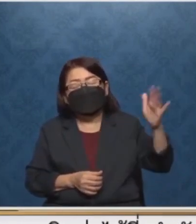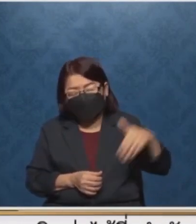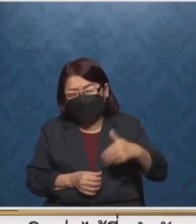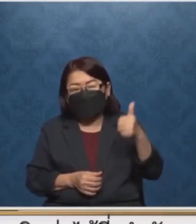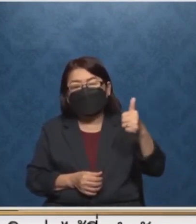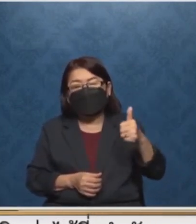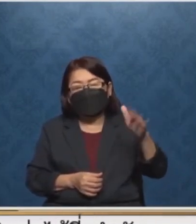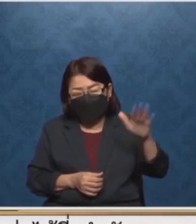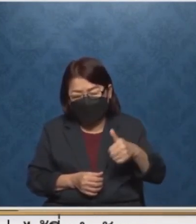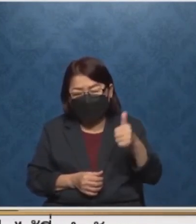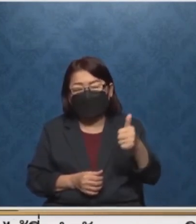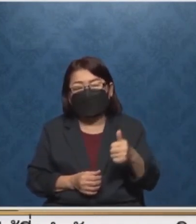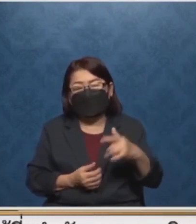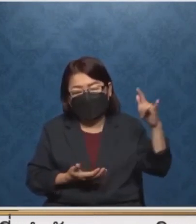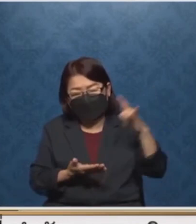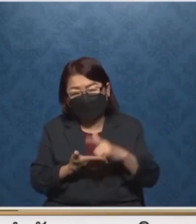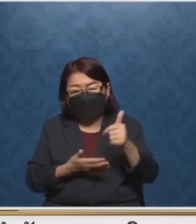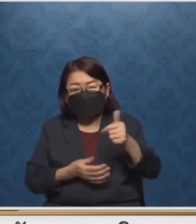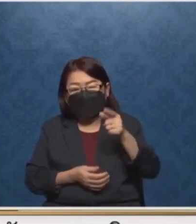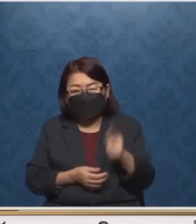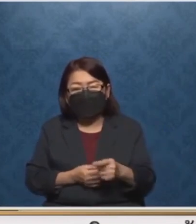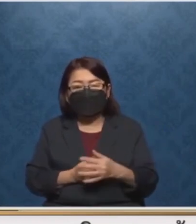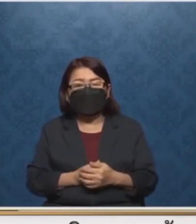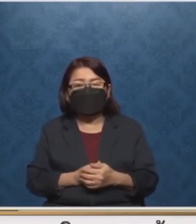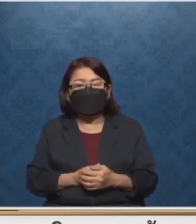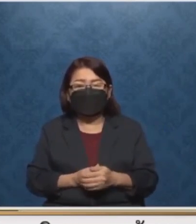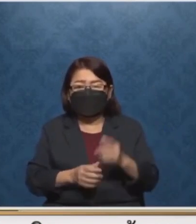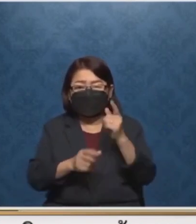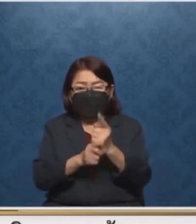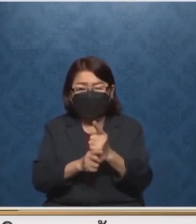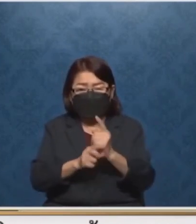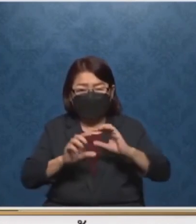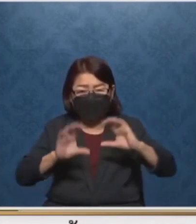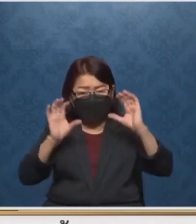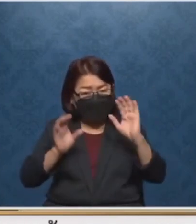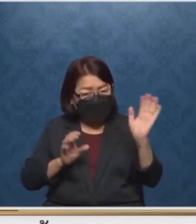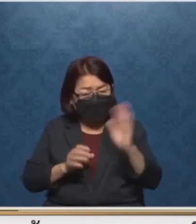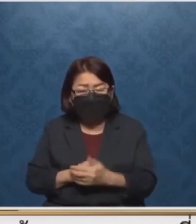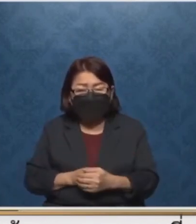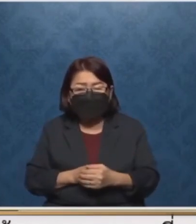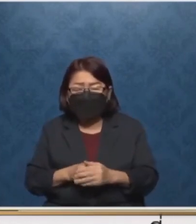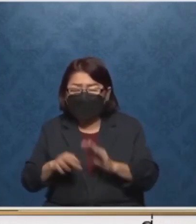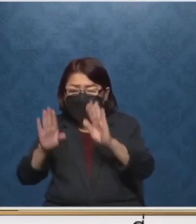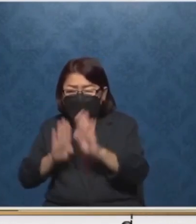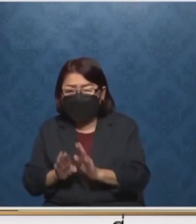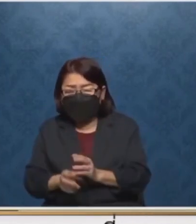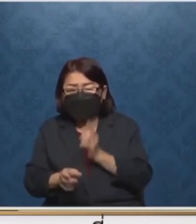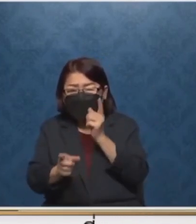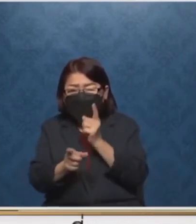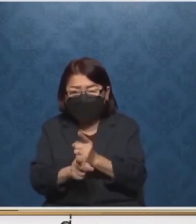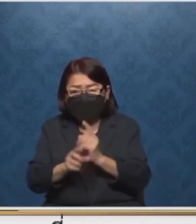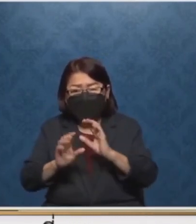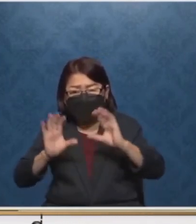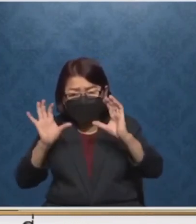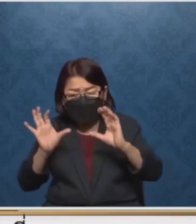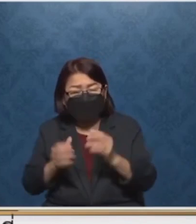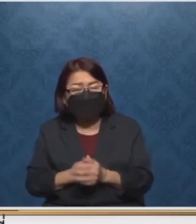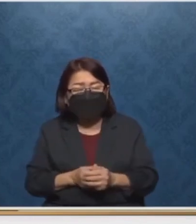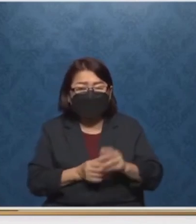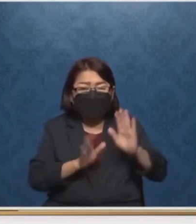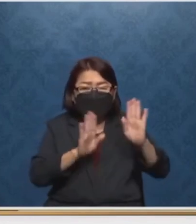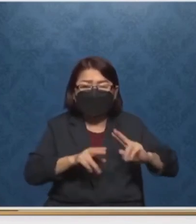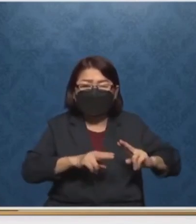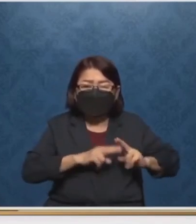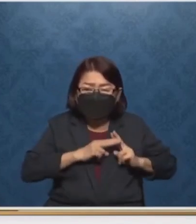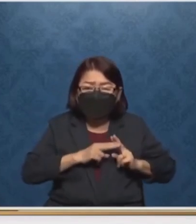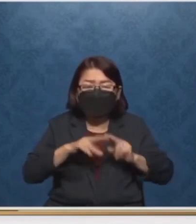นได้แต่จะต้องเป็นแบบไม่เป็นทางการแล้วแบบเป็นทางการกับแบบไม่เป็นทางการมันต่างกันยังไงคะการมาเยือนแ